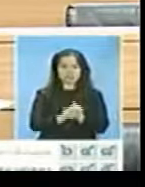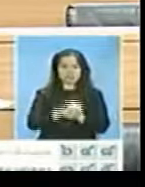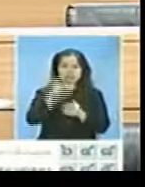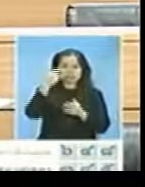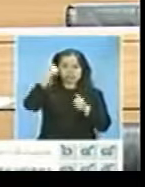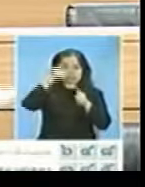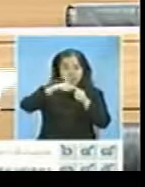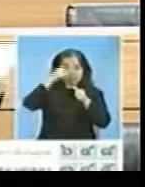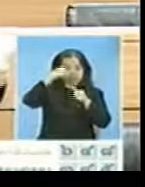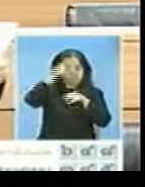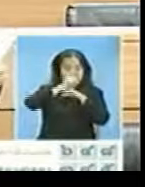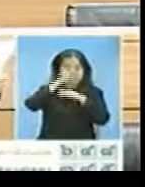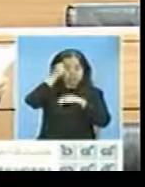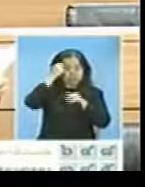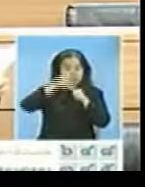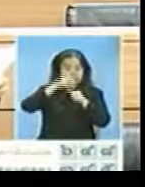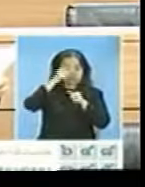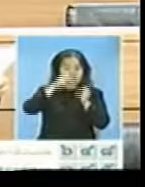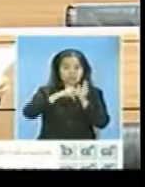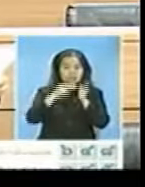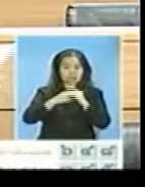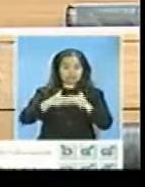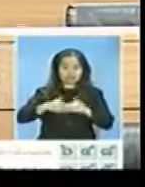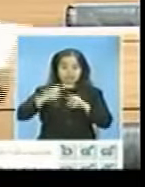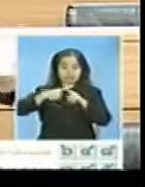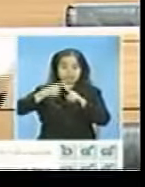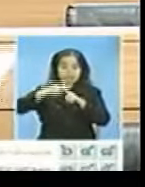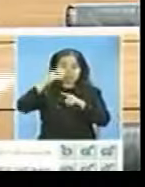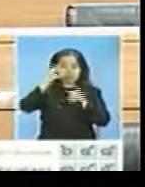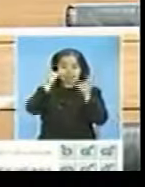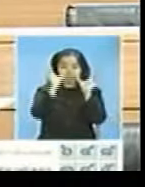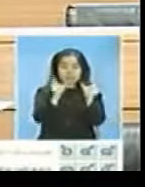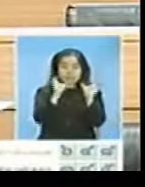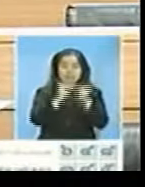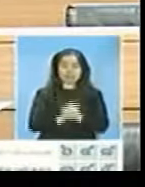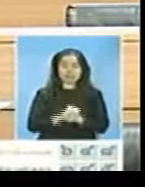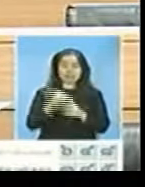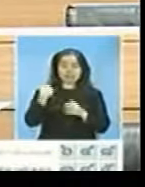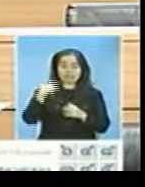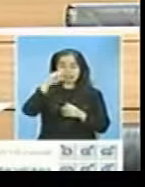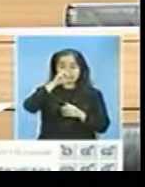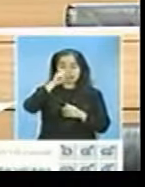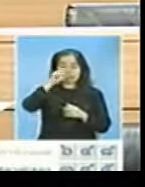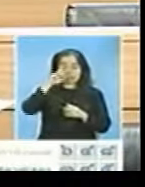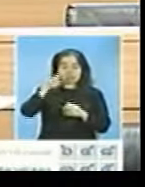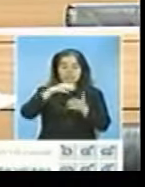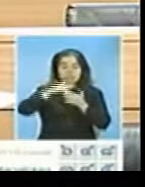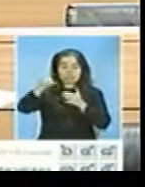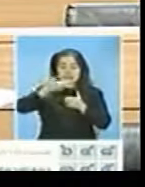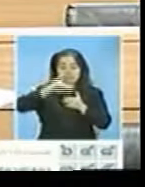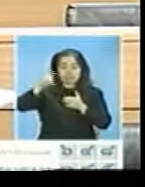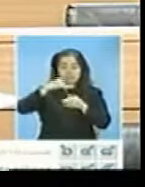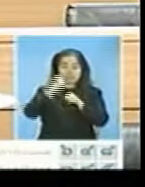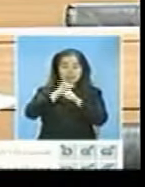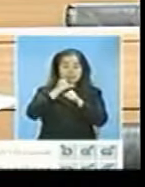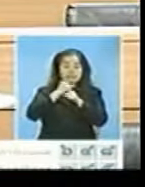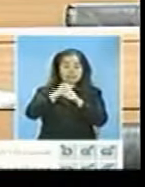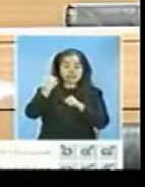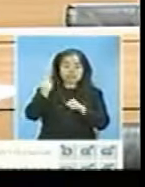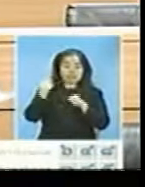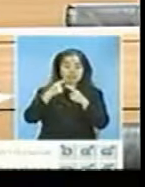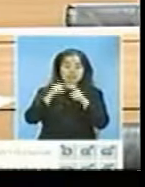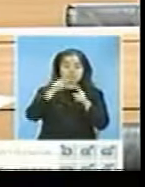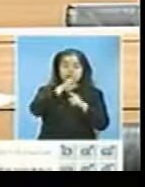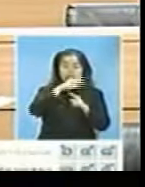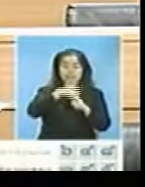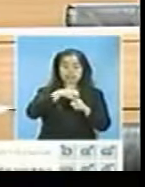ธานต้องเข้าใจนะครับว่าเวลา8เดือน8เดือนเท่านั้นเองสสรมาทำงานถ้าเราต้องการคนดีค